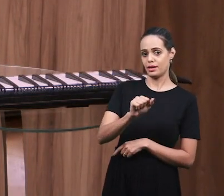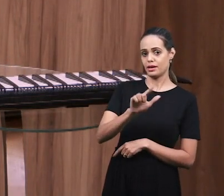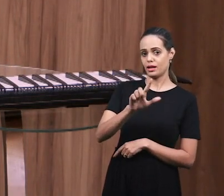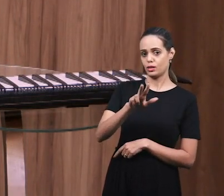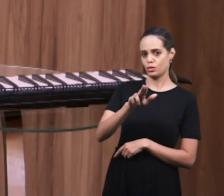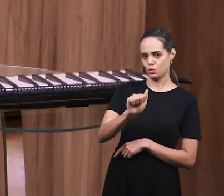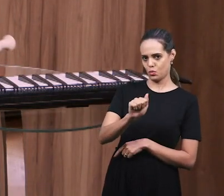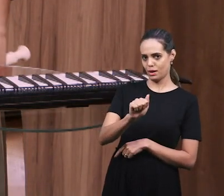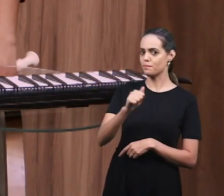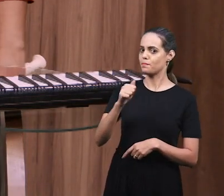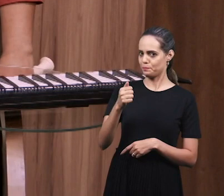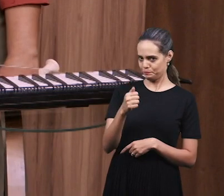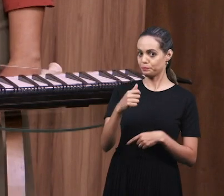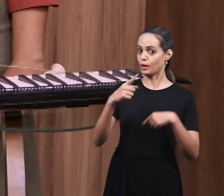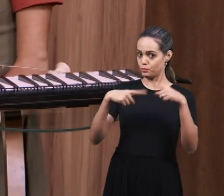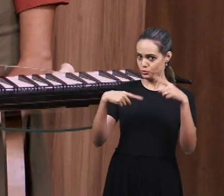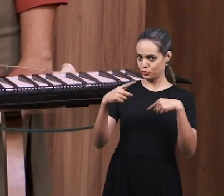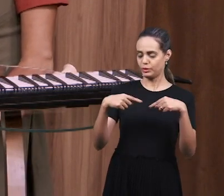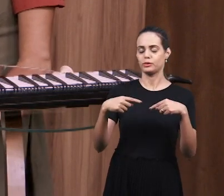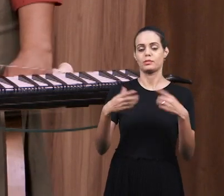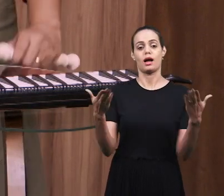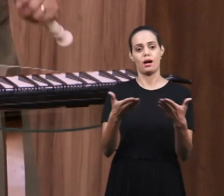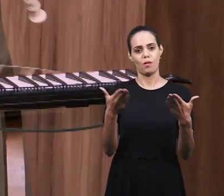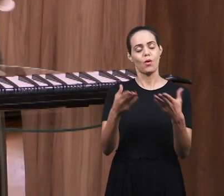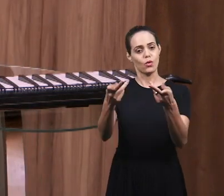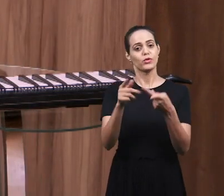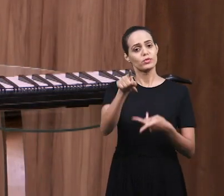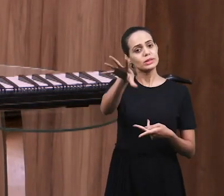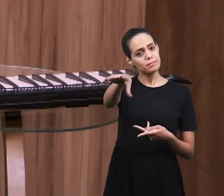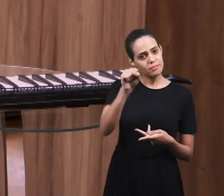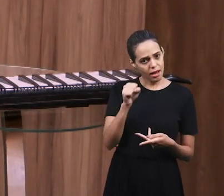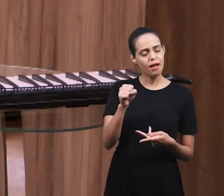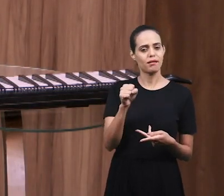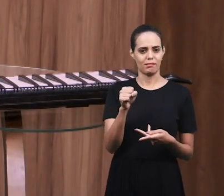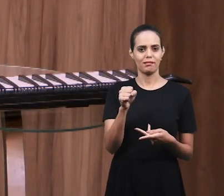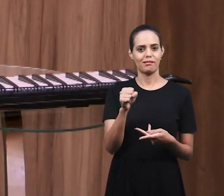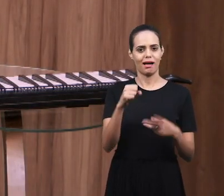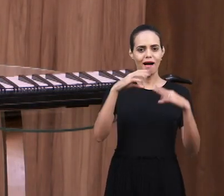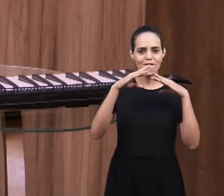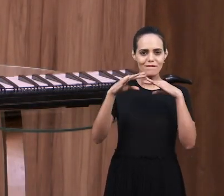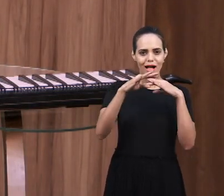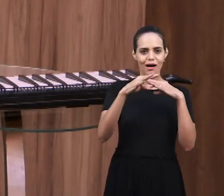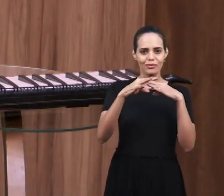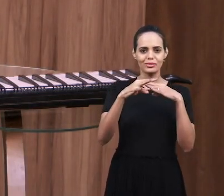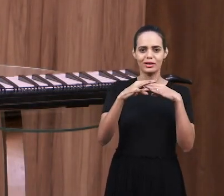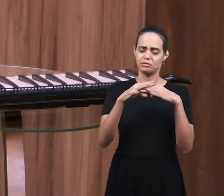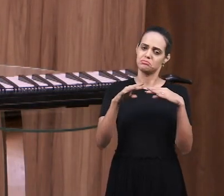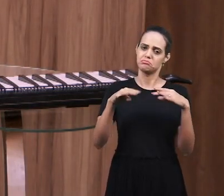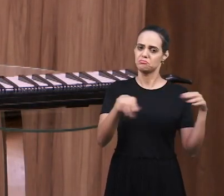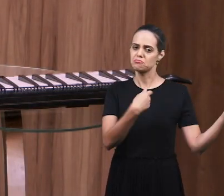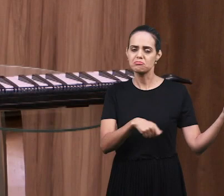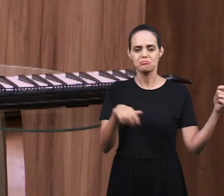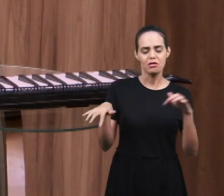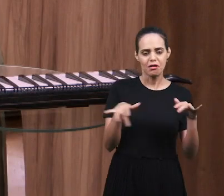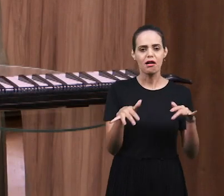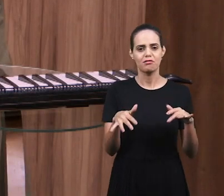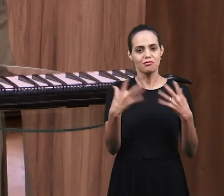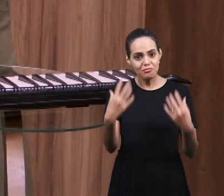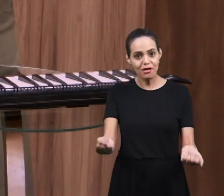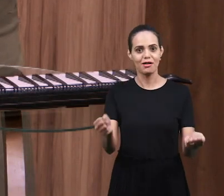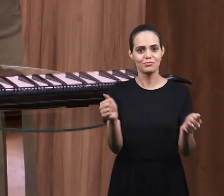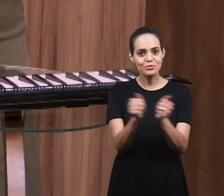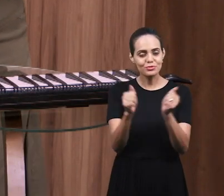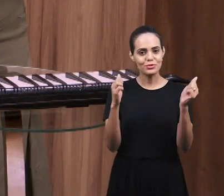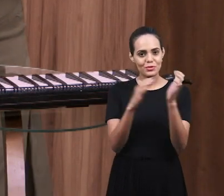l'autre instrument de chocalho. Maintenant, je vous invite à prendre votre instrument pour jouer ce chant. Viens vers